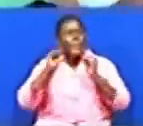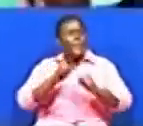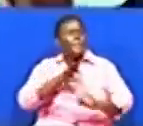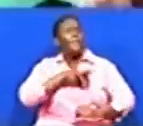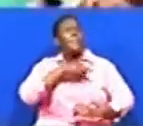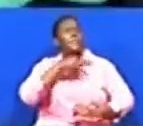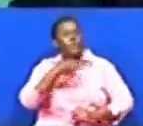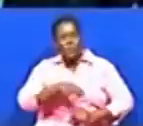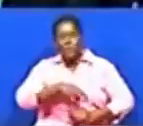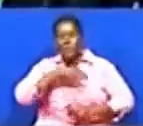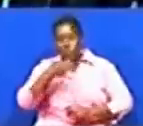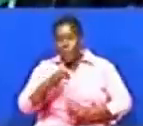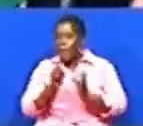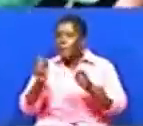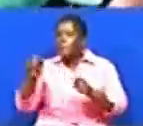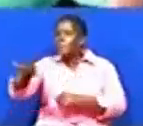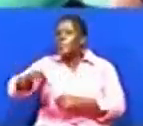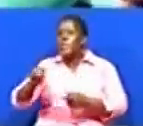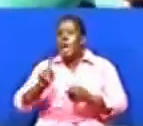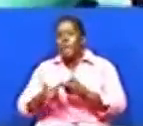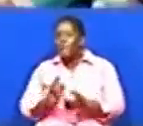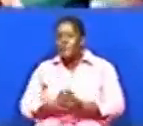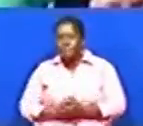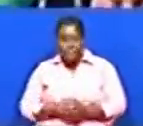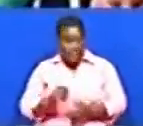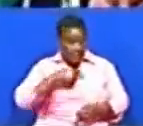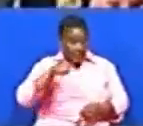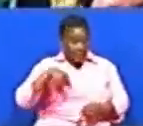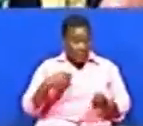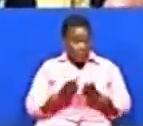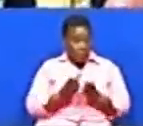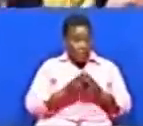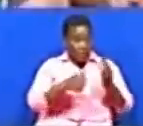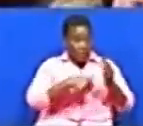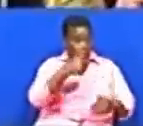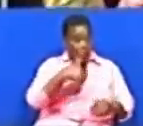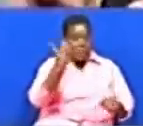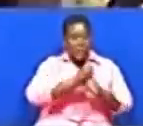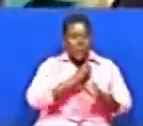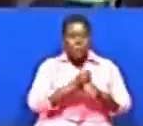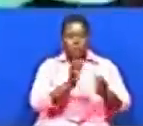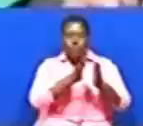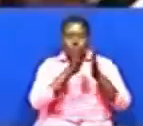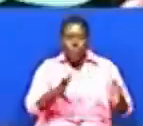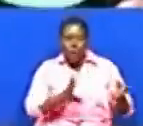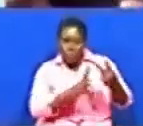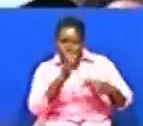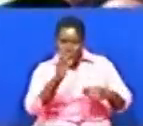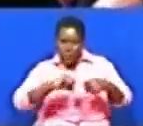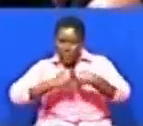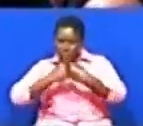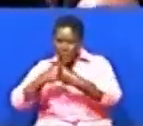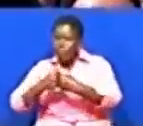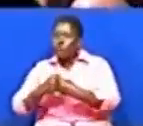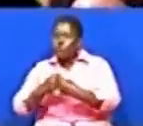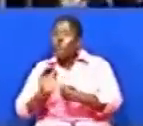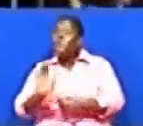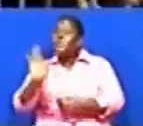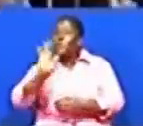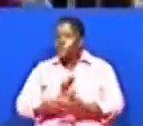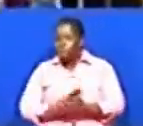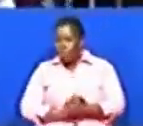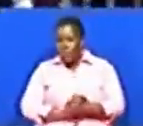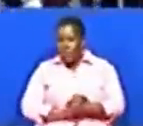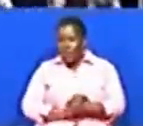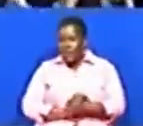mpaka wewe mtu ambaye anajitoa sana, lakini mazingira yanakuwa sio rafiki sana. Sasa sisi kama viongozi wenu, kazi yetu kubwa ni kutatua